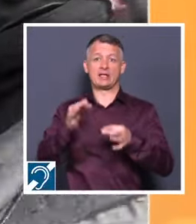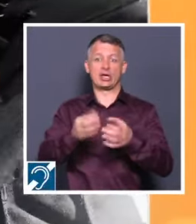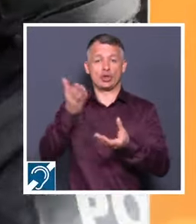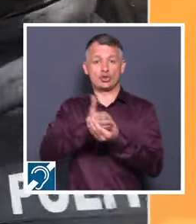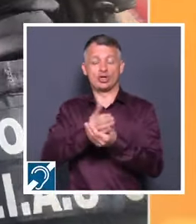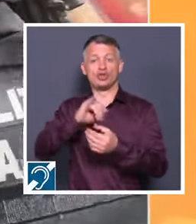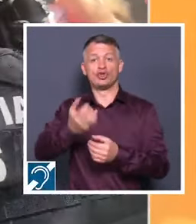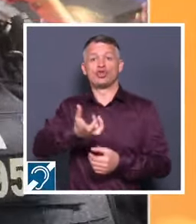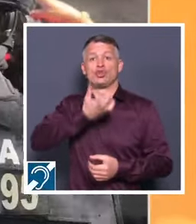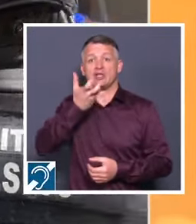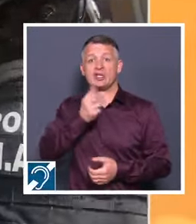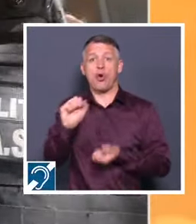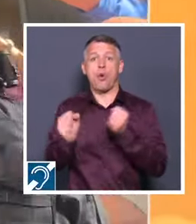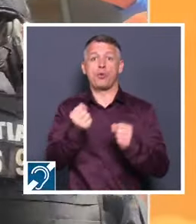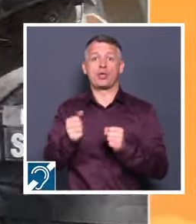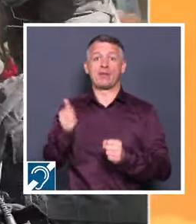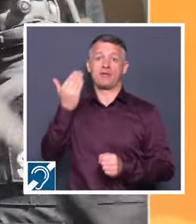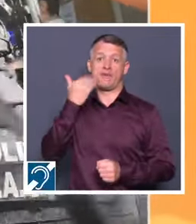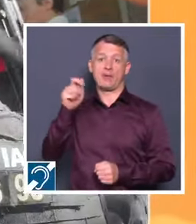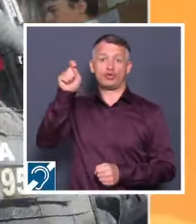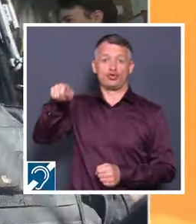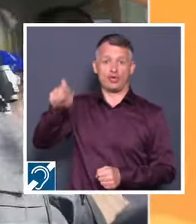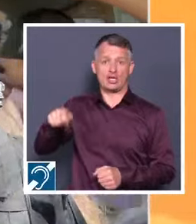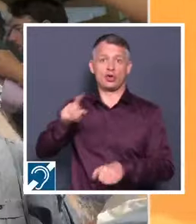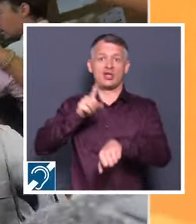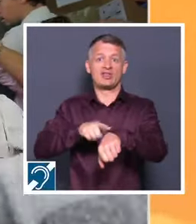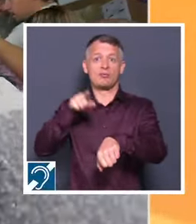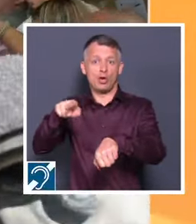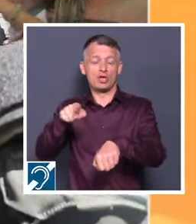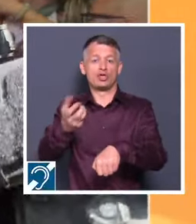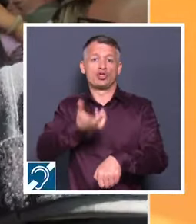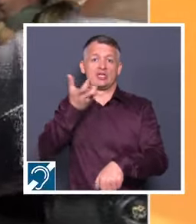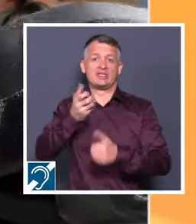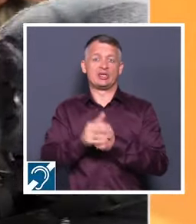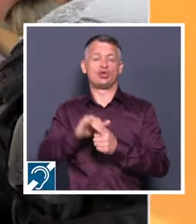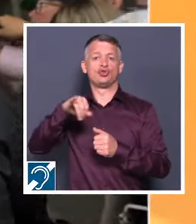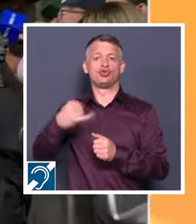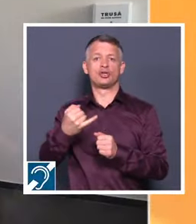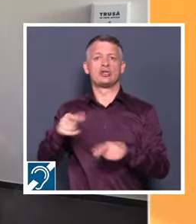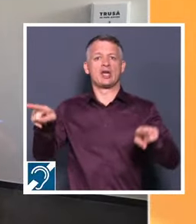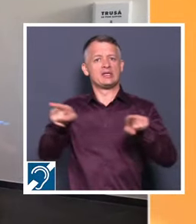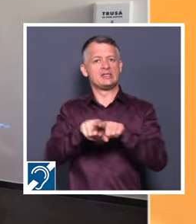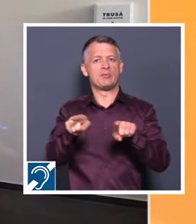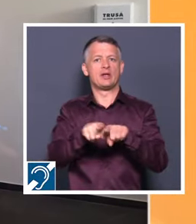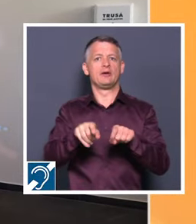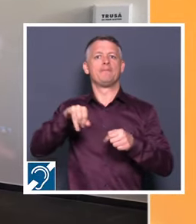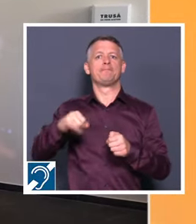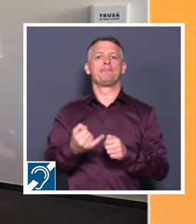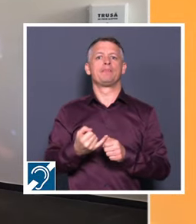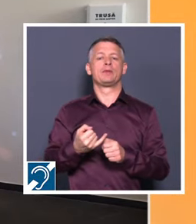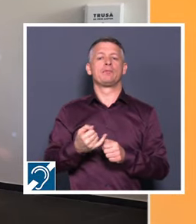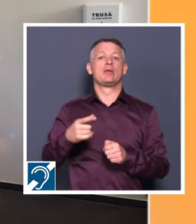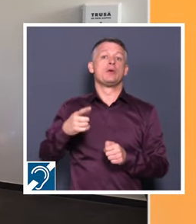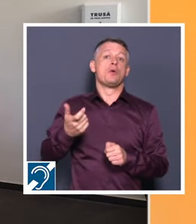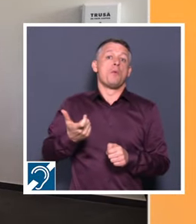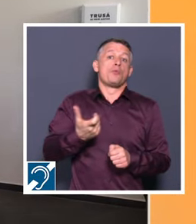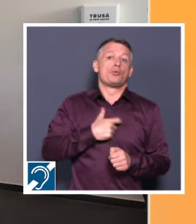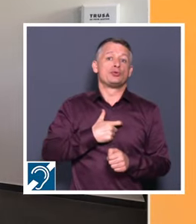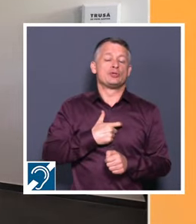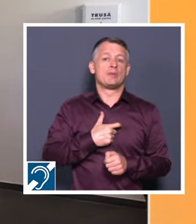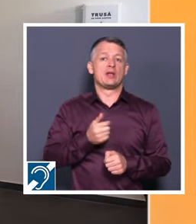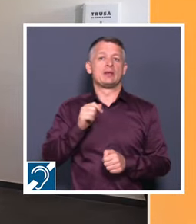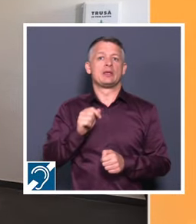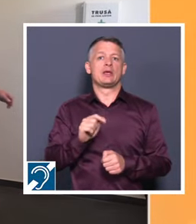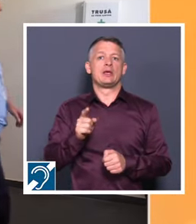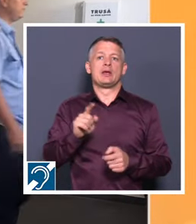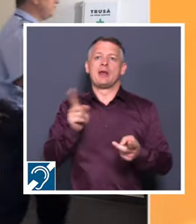a ședințelor, comportamentul judecătorului în timpul acestora și, de asemenea, existența unor presupuse situații